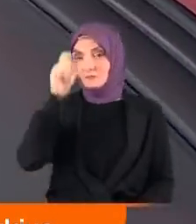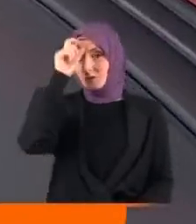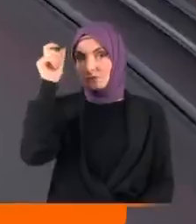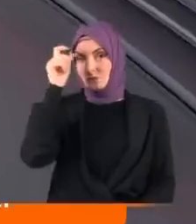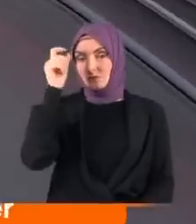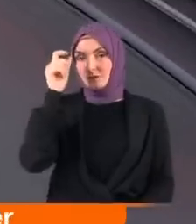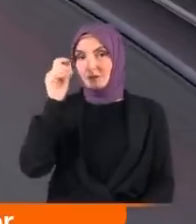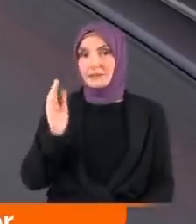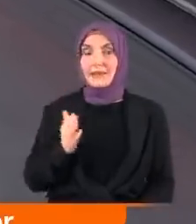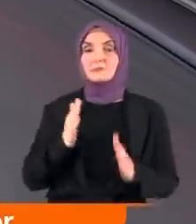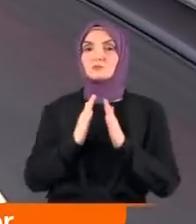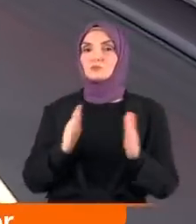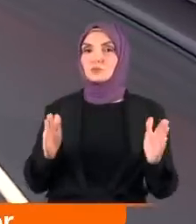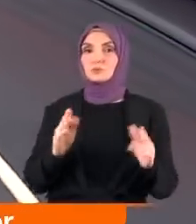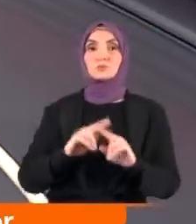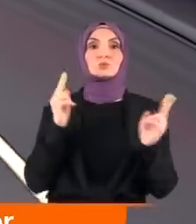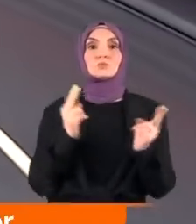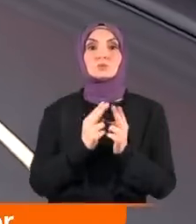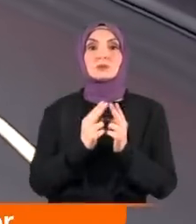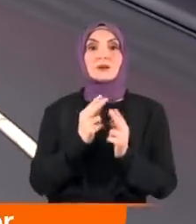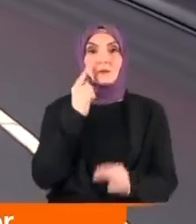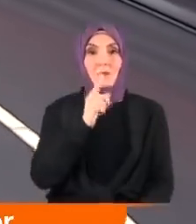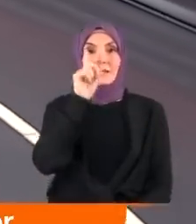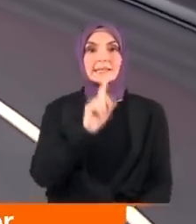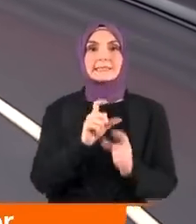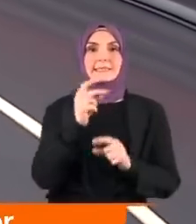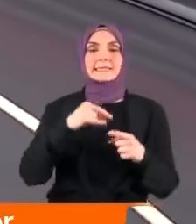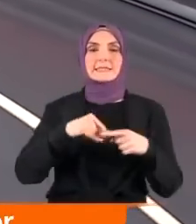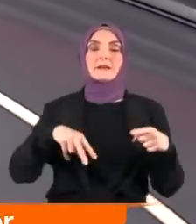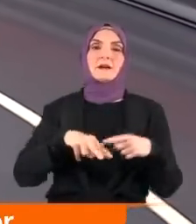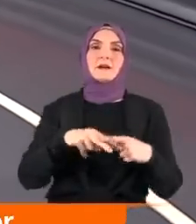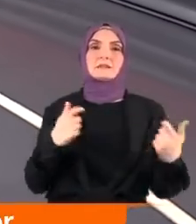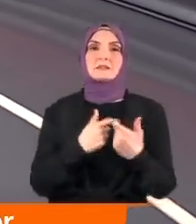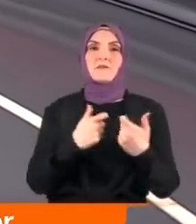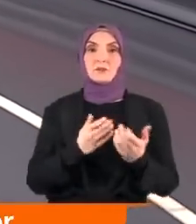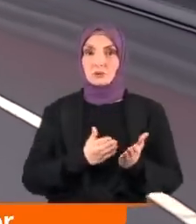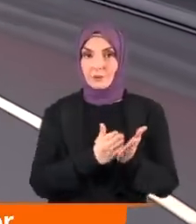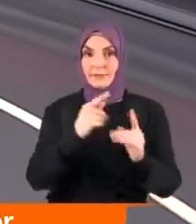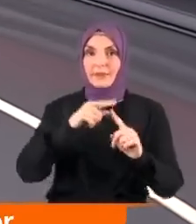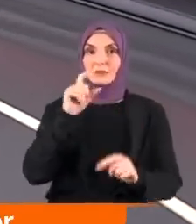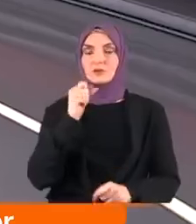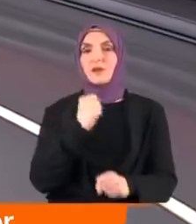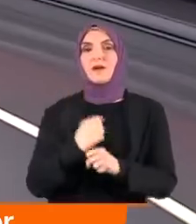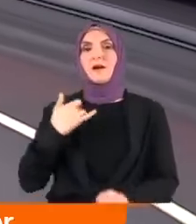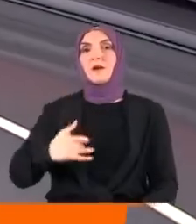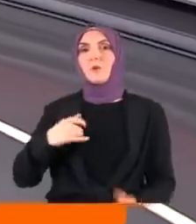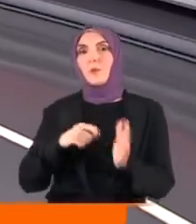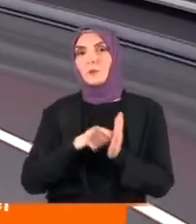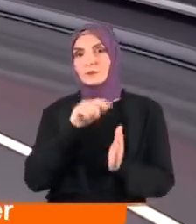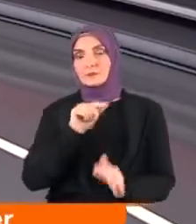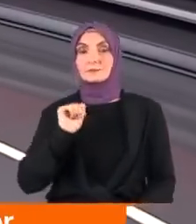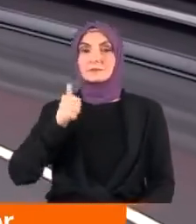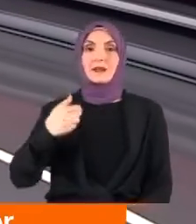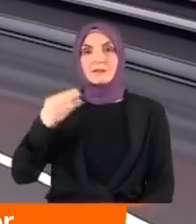Türkiye'nin en büyük, dünyanınsa ilk SİHA savaş gemisi TCG Anadolu yarın Cumhurbaşkanı Erdoğan'ın da katılacağı törenle Türk Silahlı